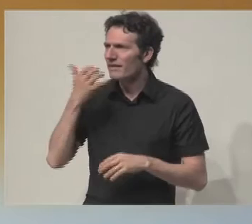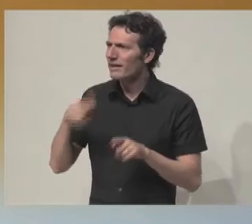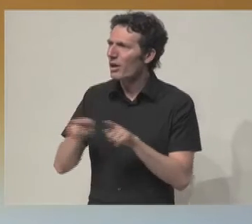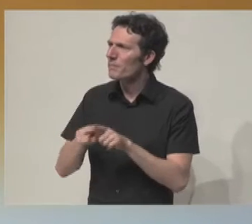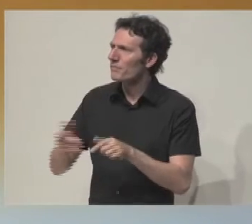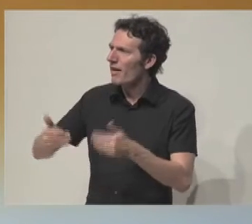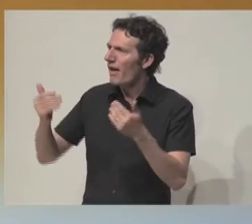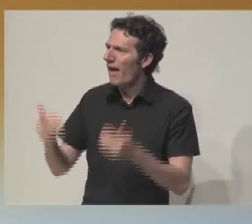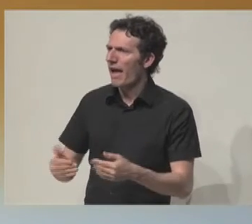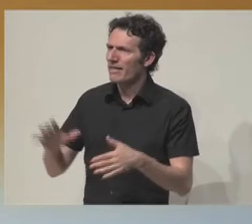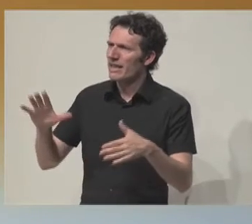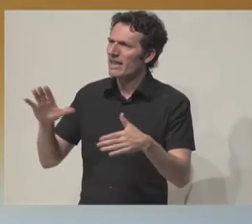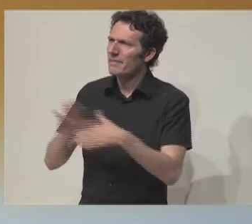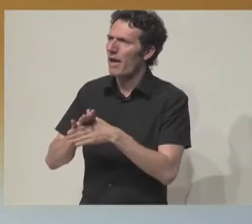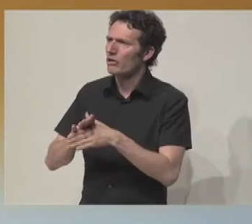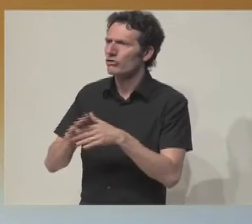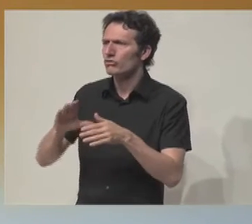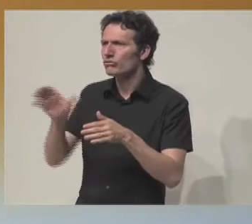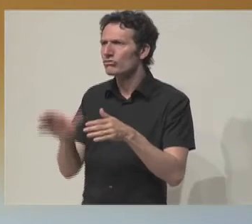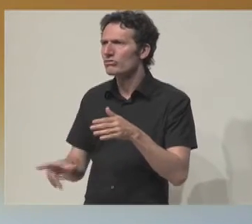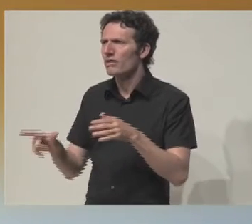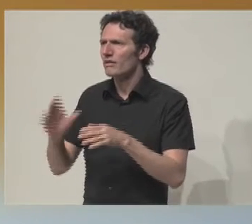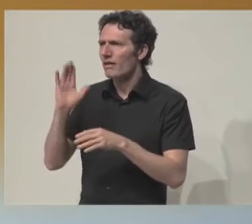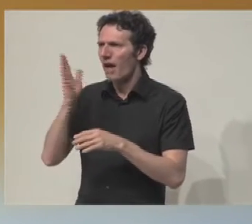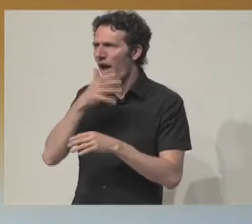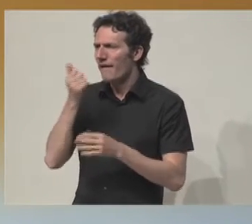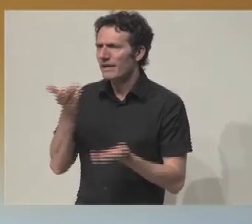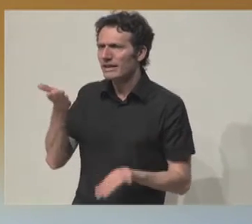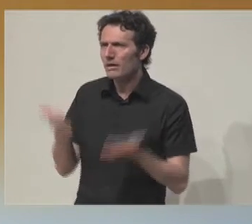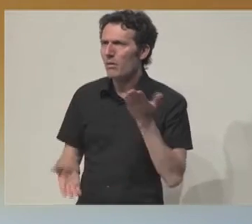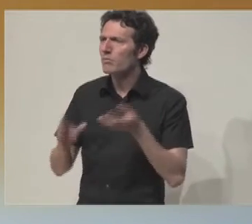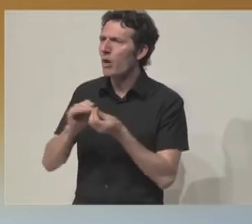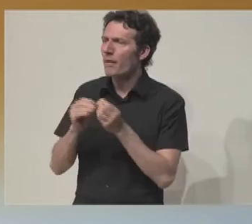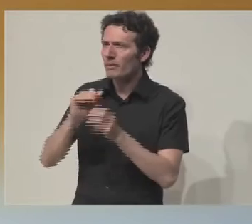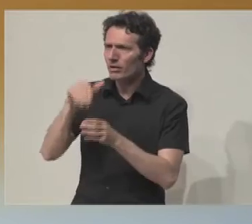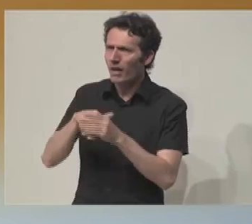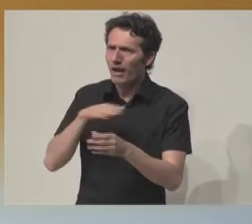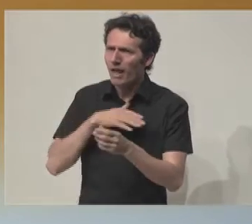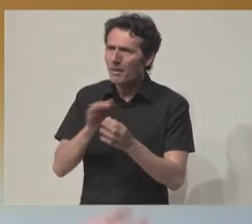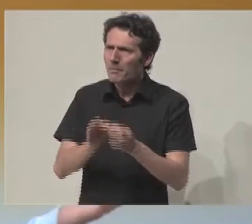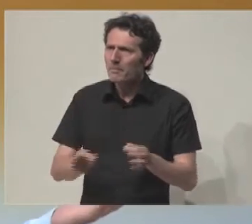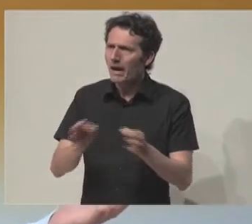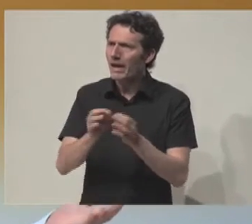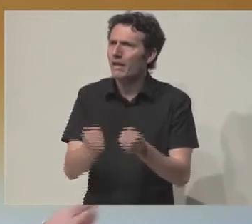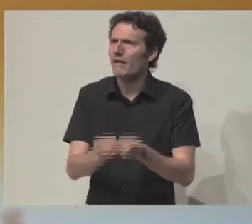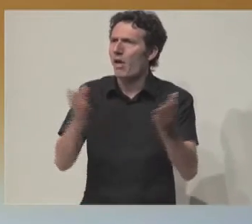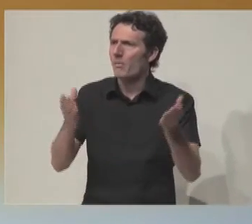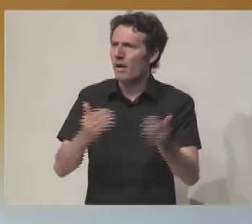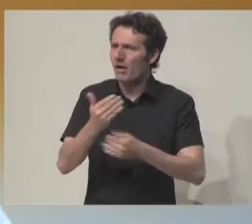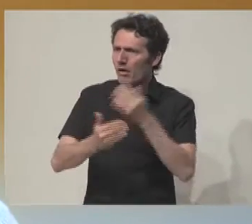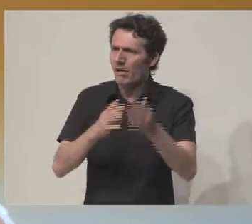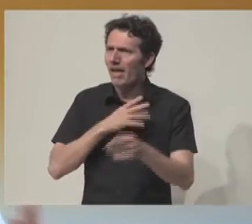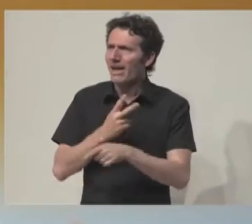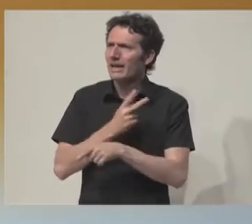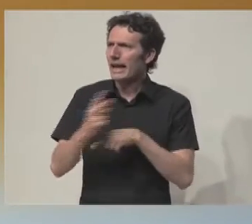ce continent déstabiliser dans lequel les pays développés ont pris le risque